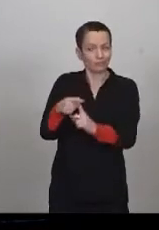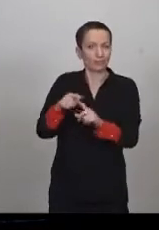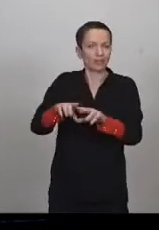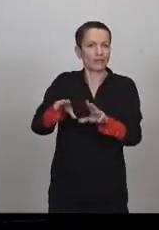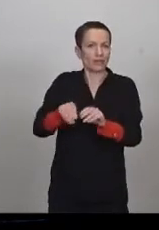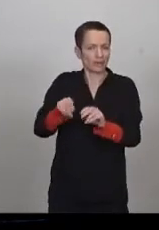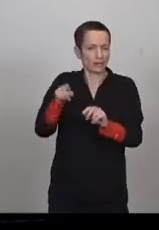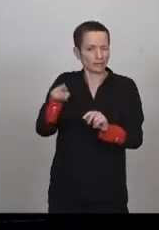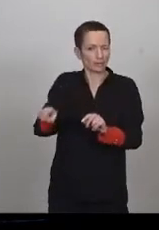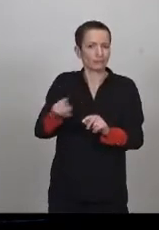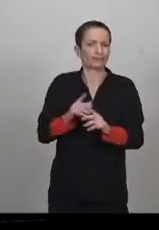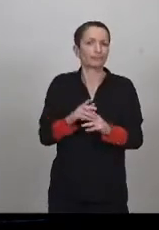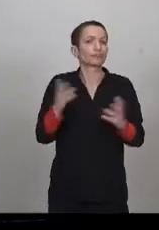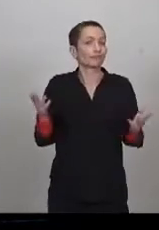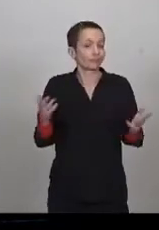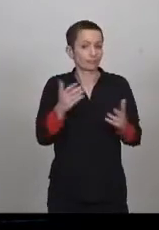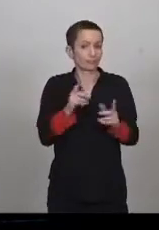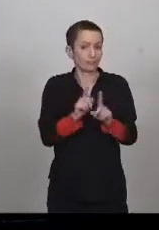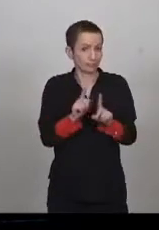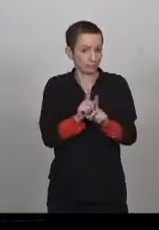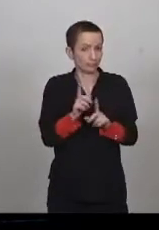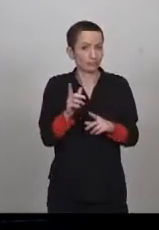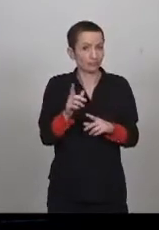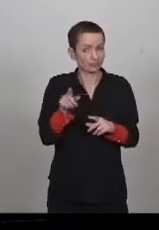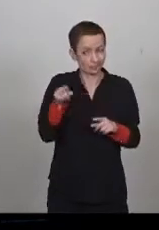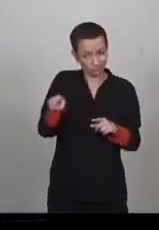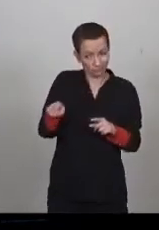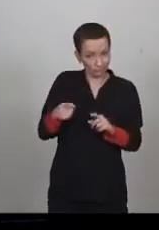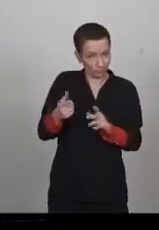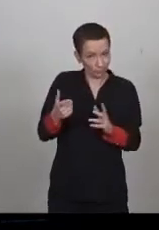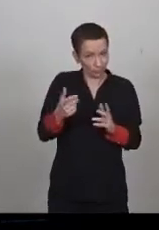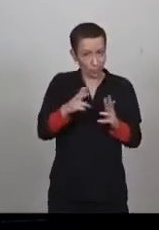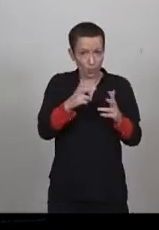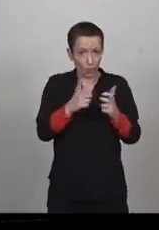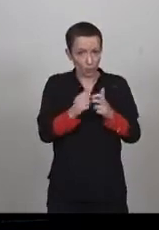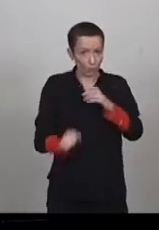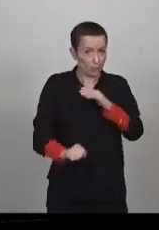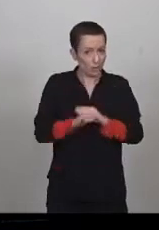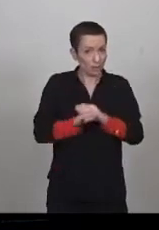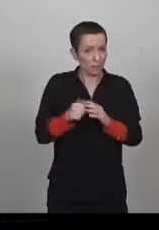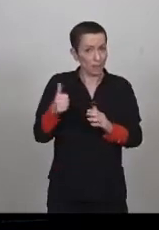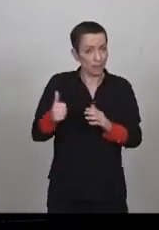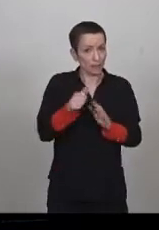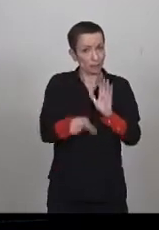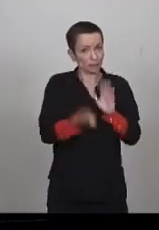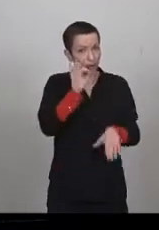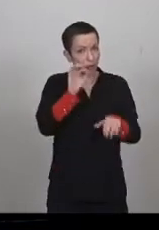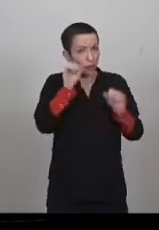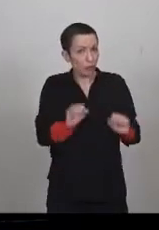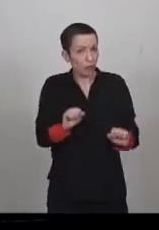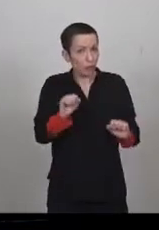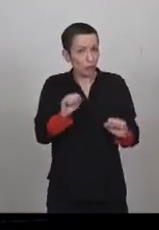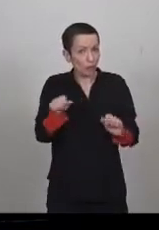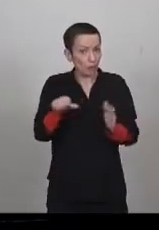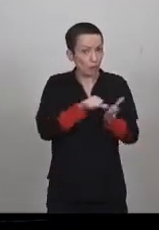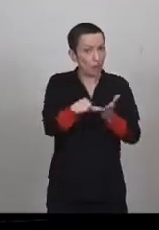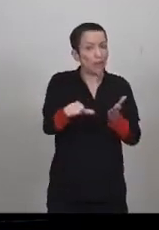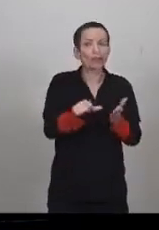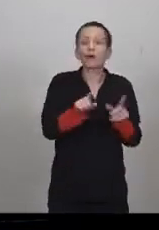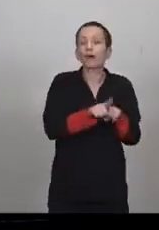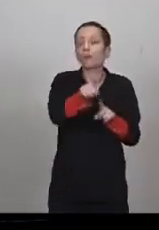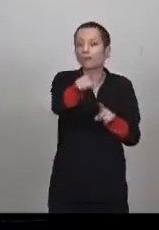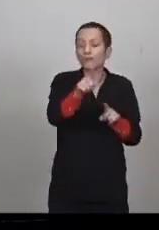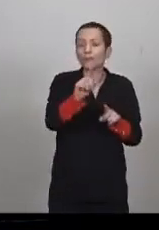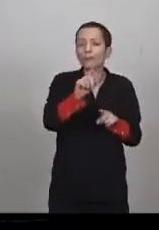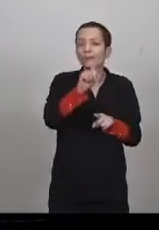citées? Enfin, est-ce aux familles de choisir le montant maximal du prix qu'ils pourraient être amenés à payer, comme vous le suggérez dans la